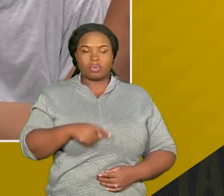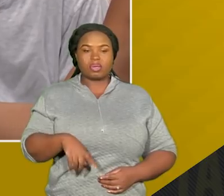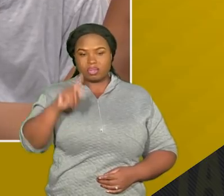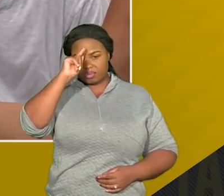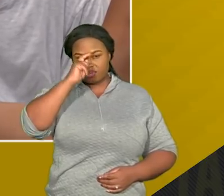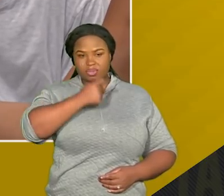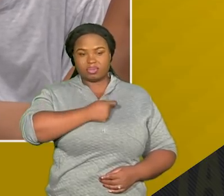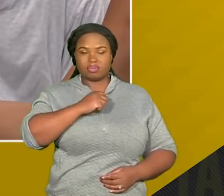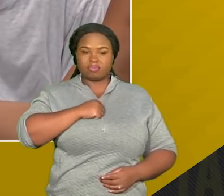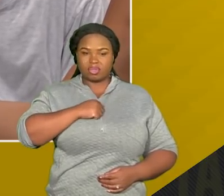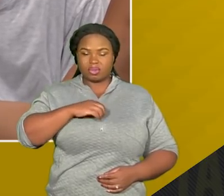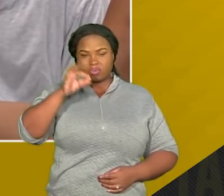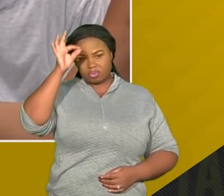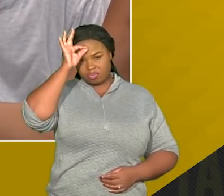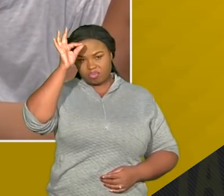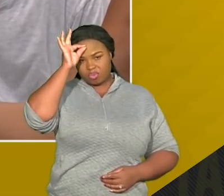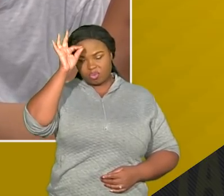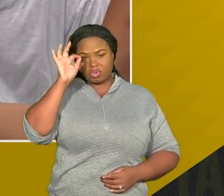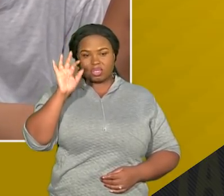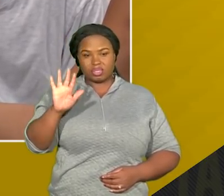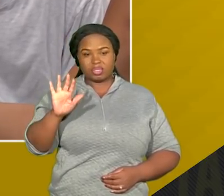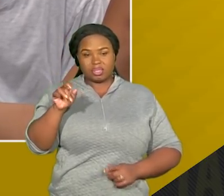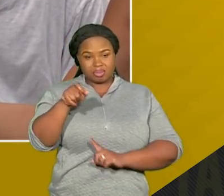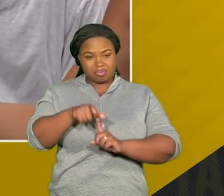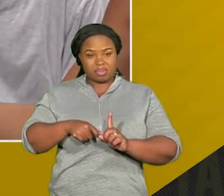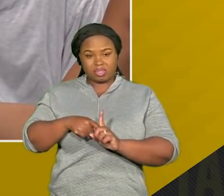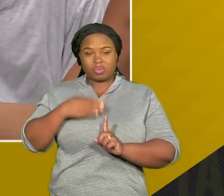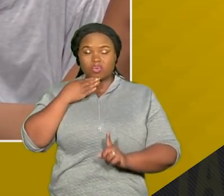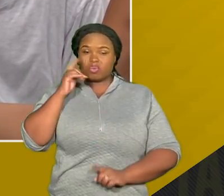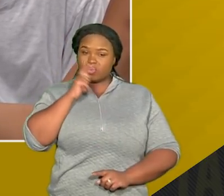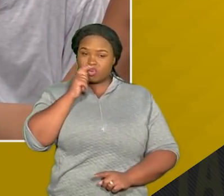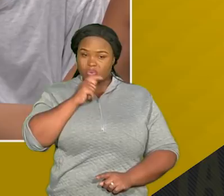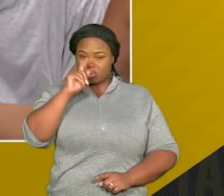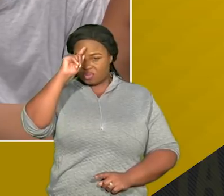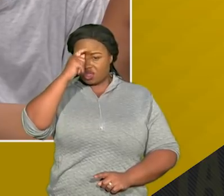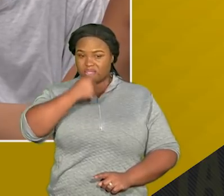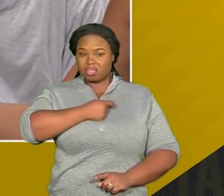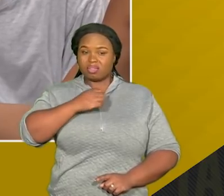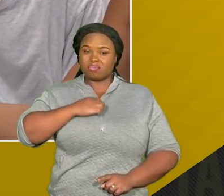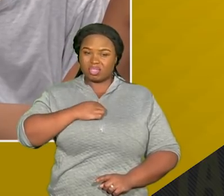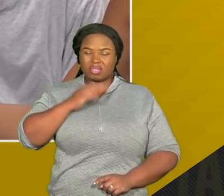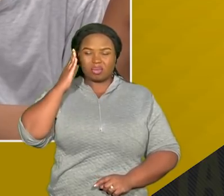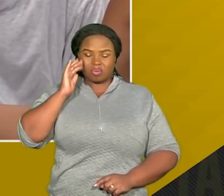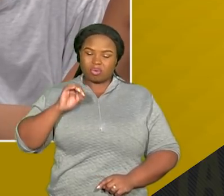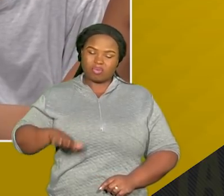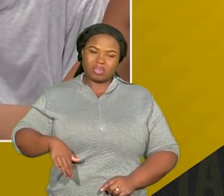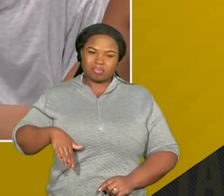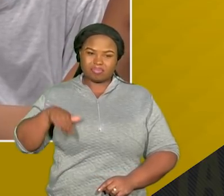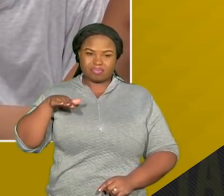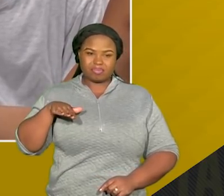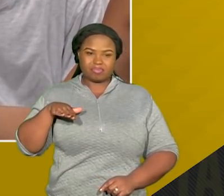bebhwesa. Lo muntu lo umthakatha la no. Imasi ngisemncane